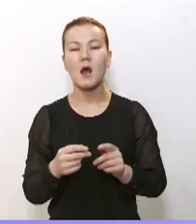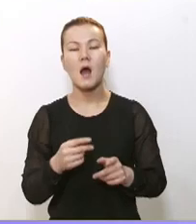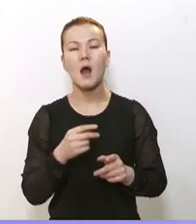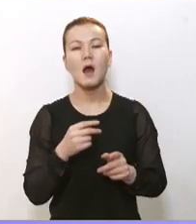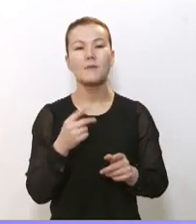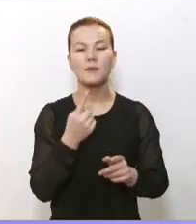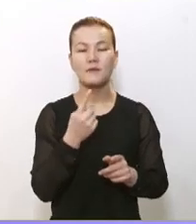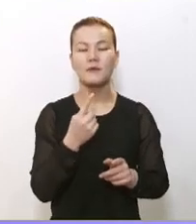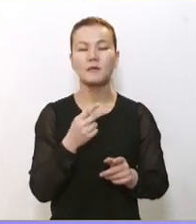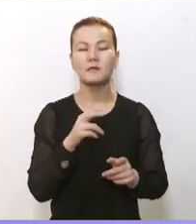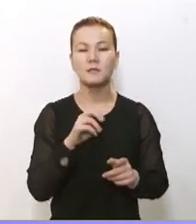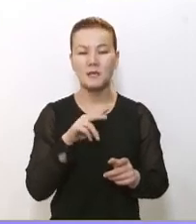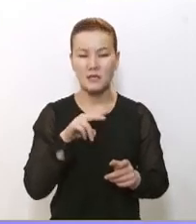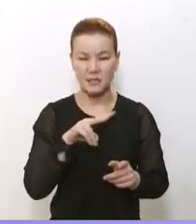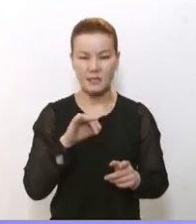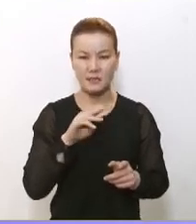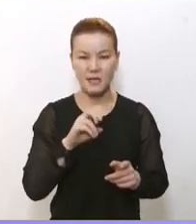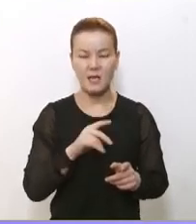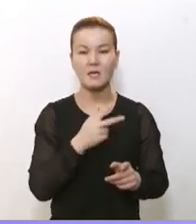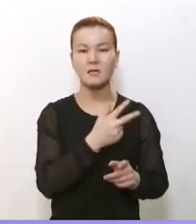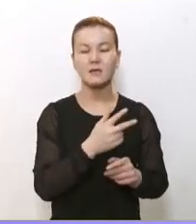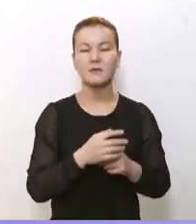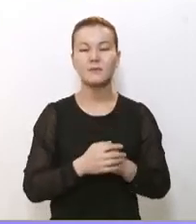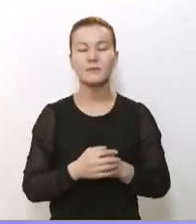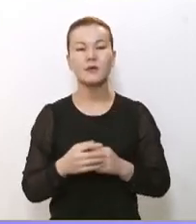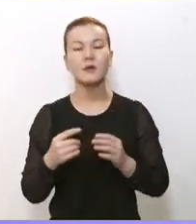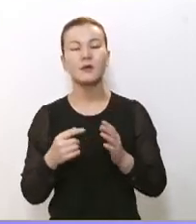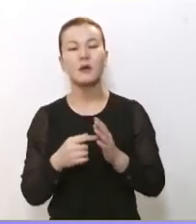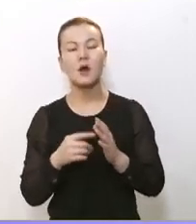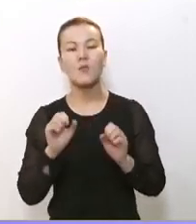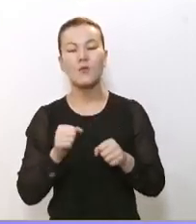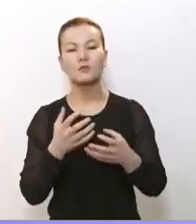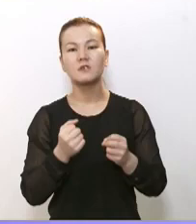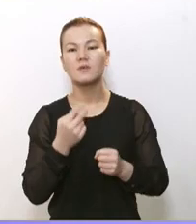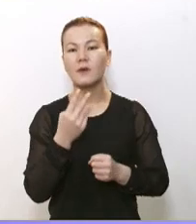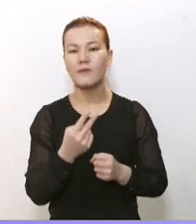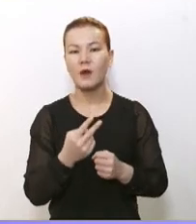3. Делим 8 на 3. Можно взять по 2.